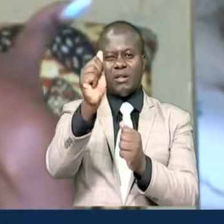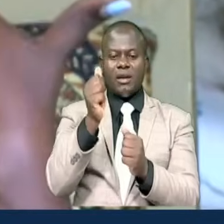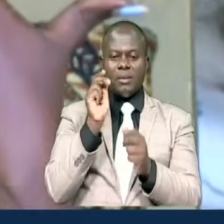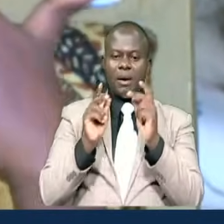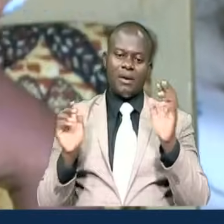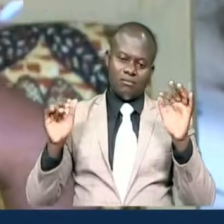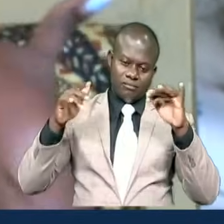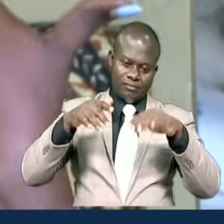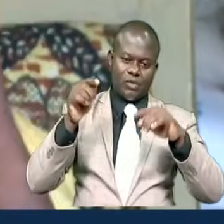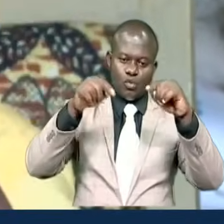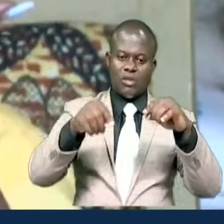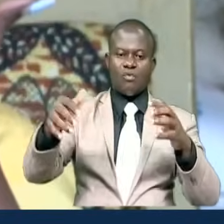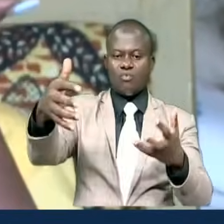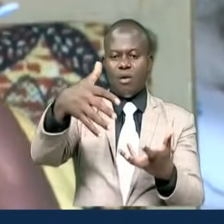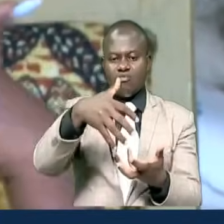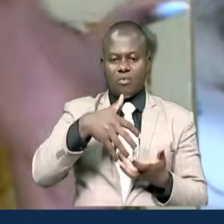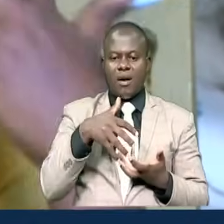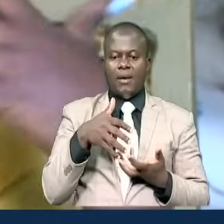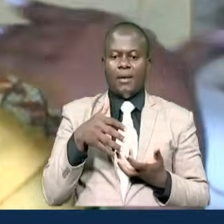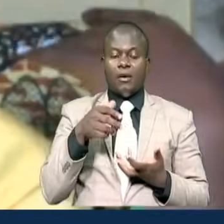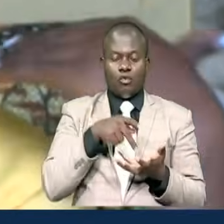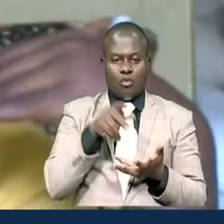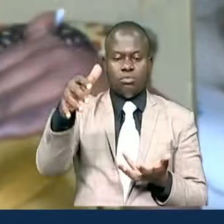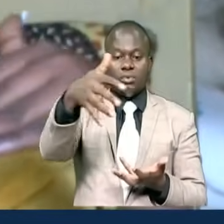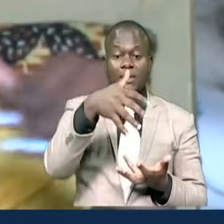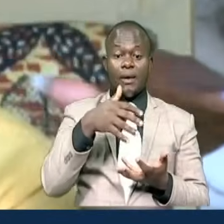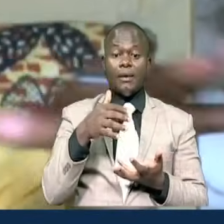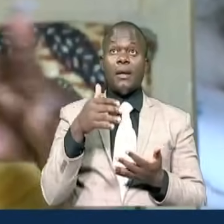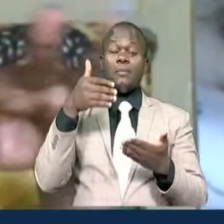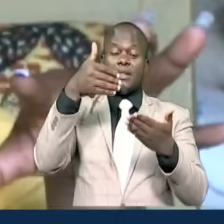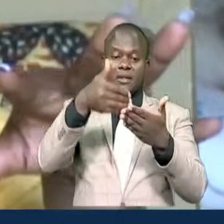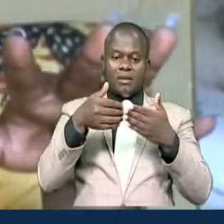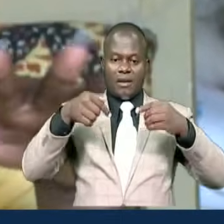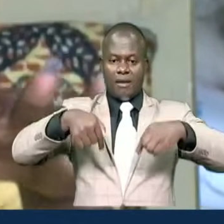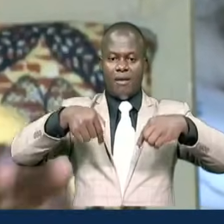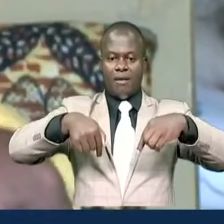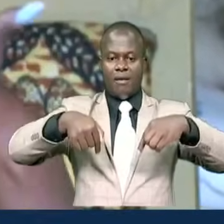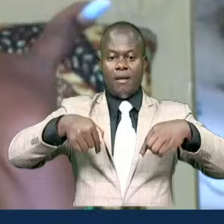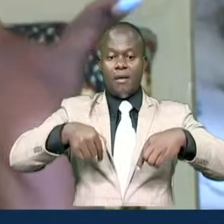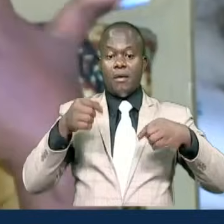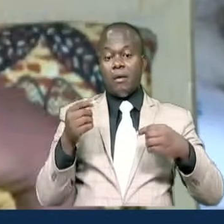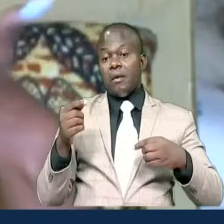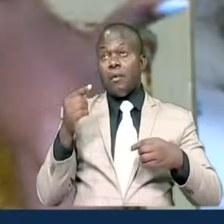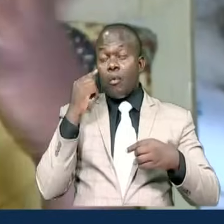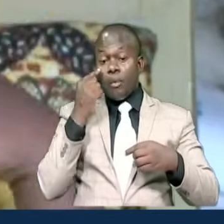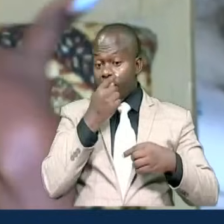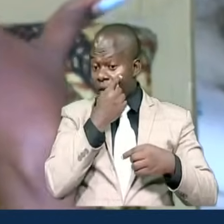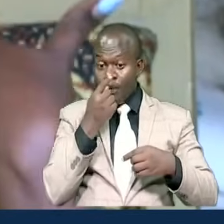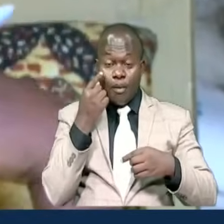kwitabira kurangura bakaza so byagiye kugeza rero nk'aya masaha ubu ngubu kenshi